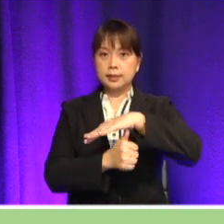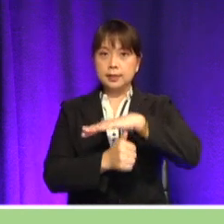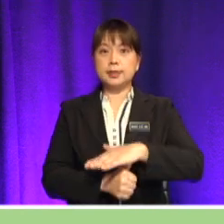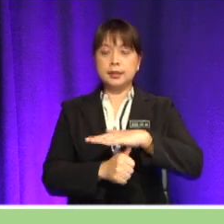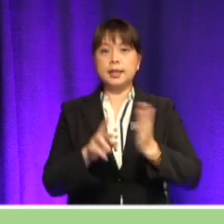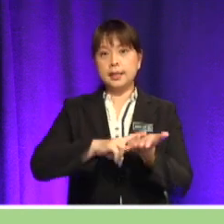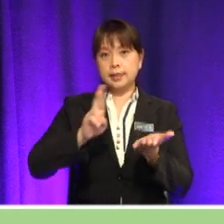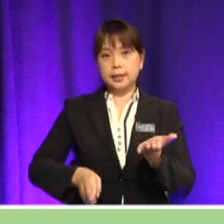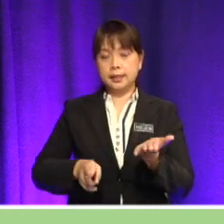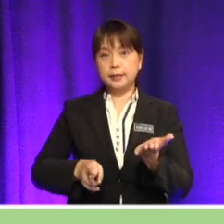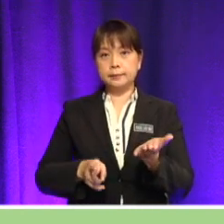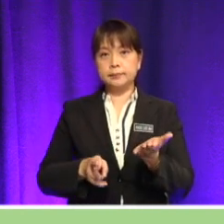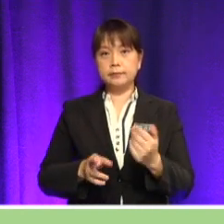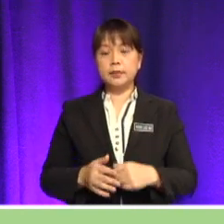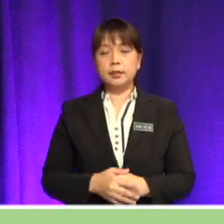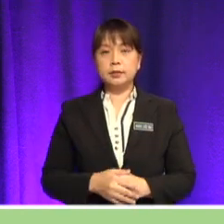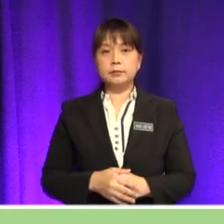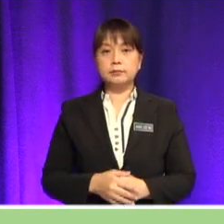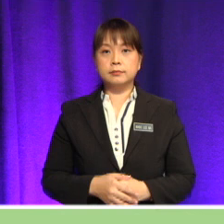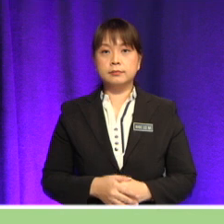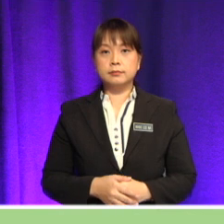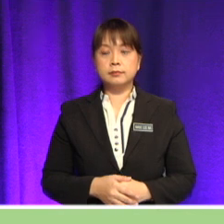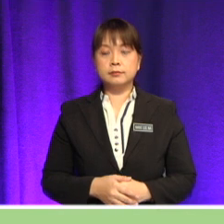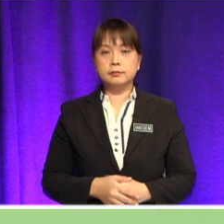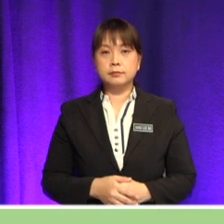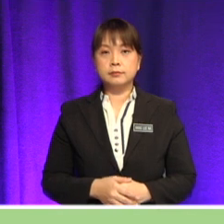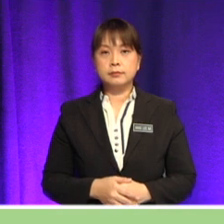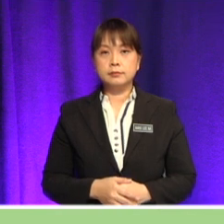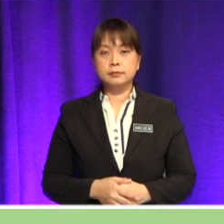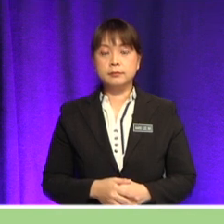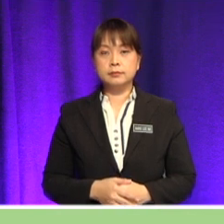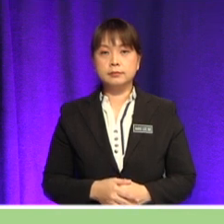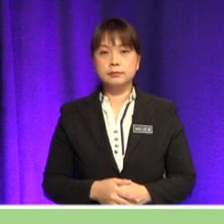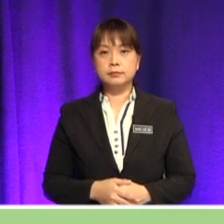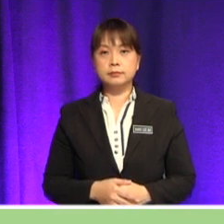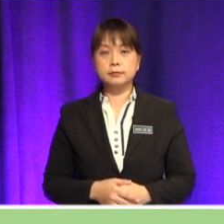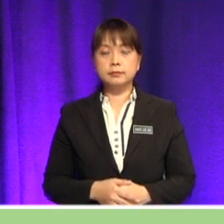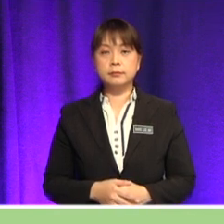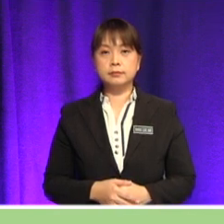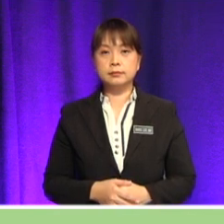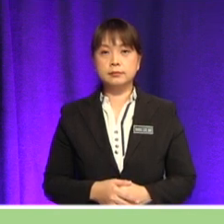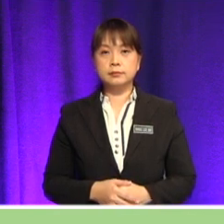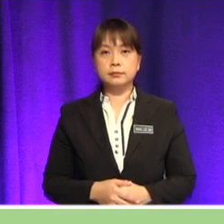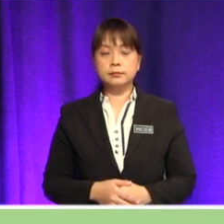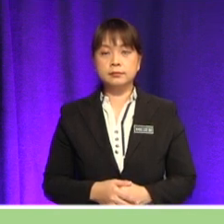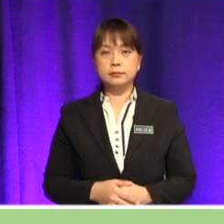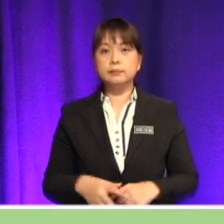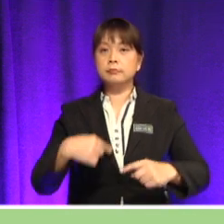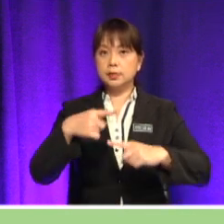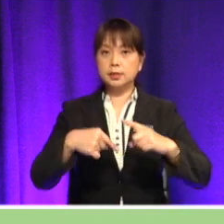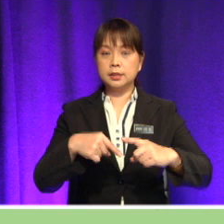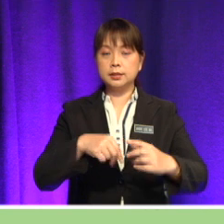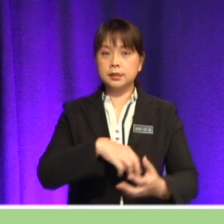tinggi akan meleset udara sub berarti beda campur dengan udara di luar dengan guys dan belum menyebabkan